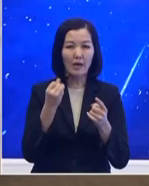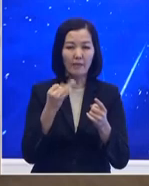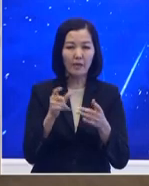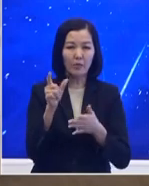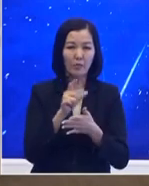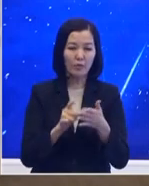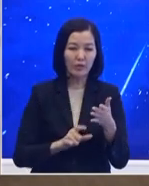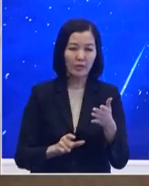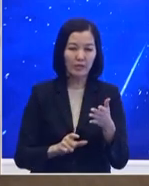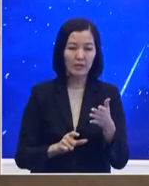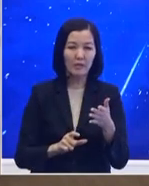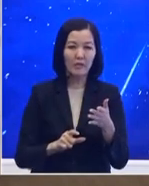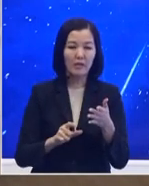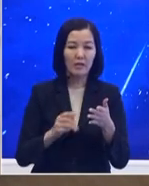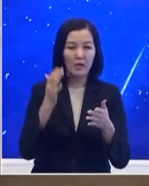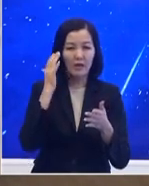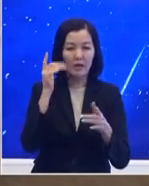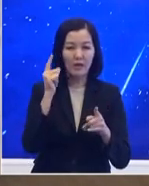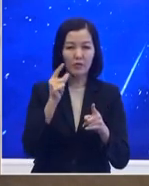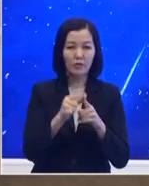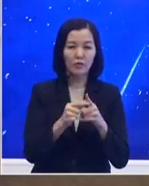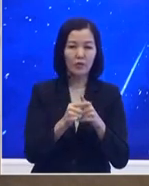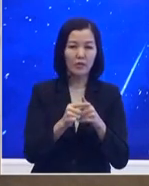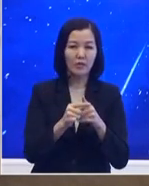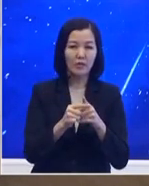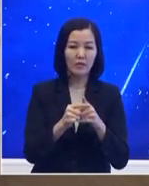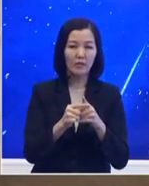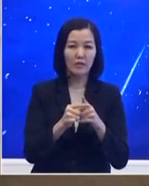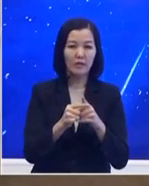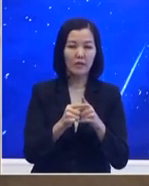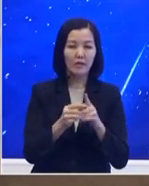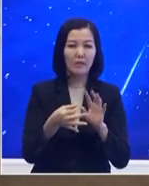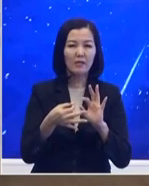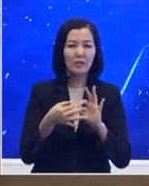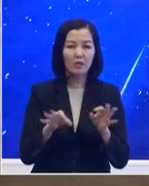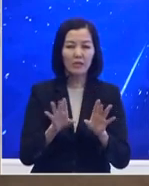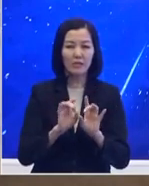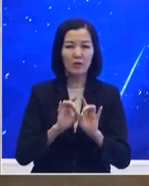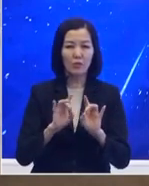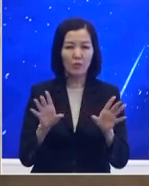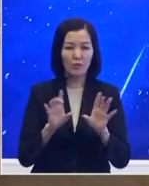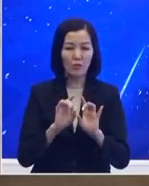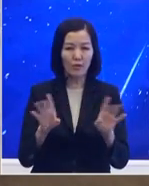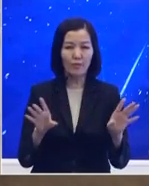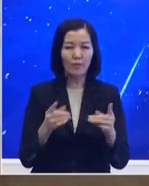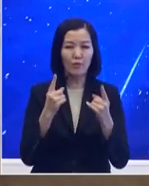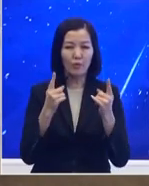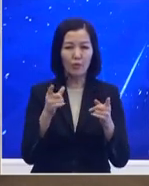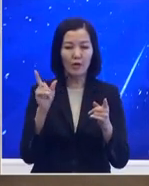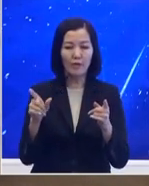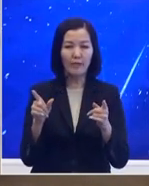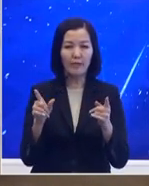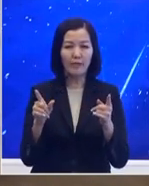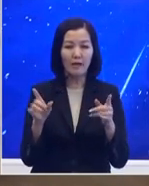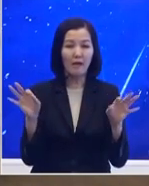өлеңдерін, қара сөздерін тек қана мәнерлеп оқып қоймай, осы ұлы Абайдың